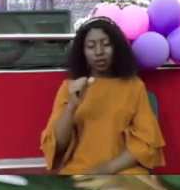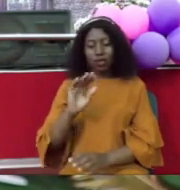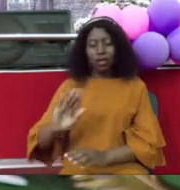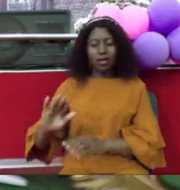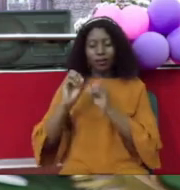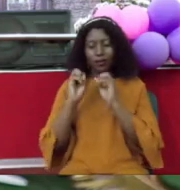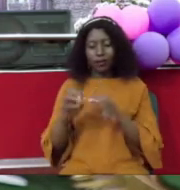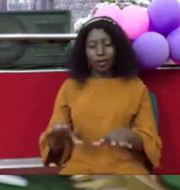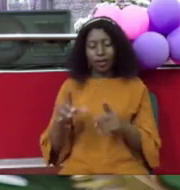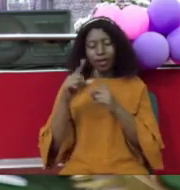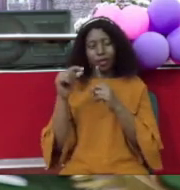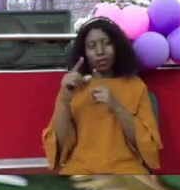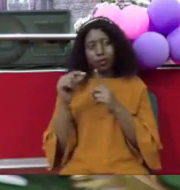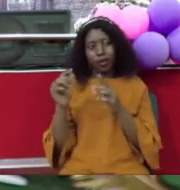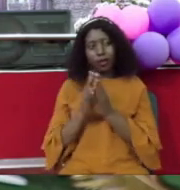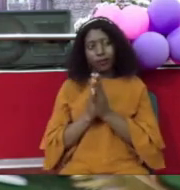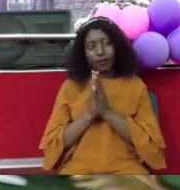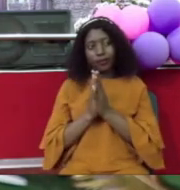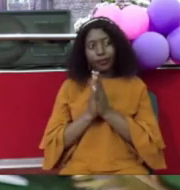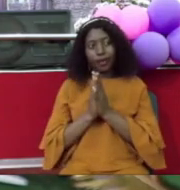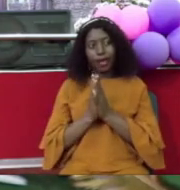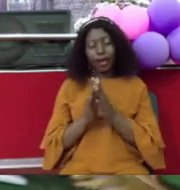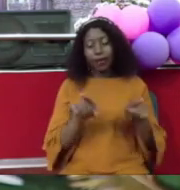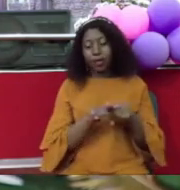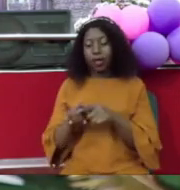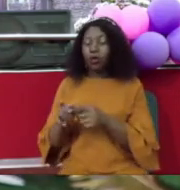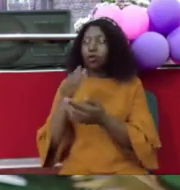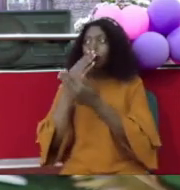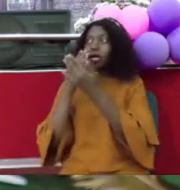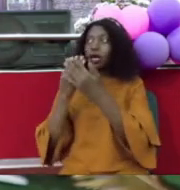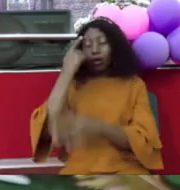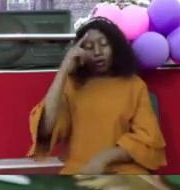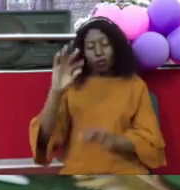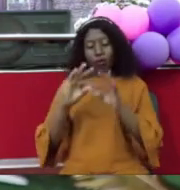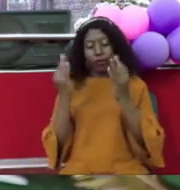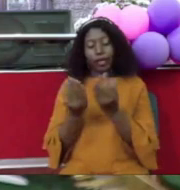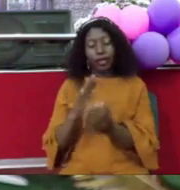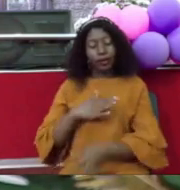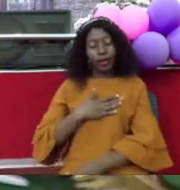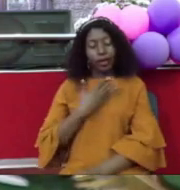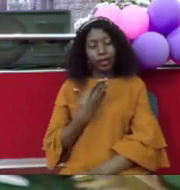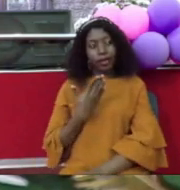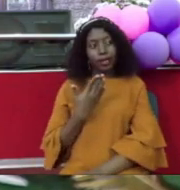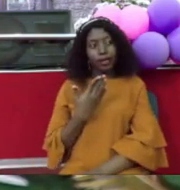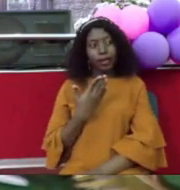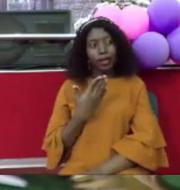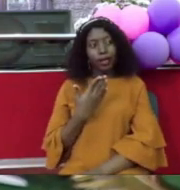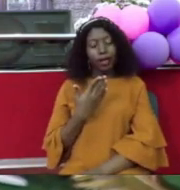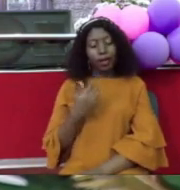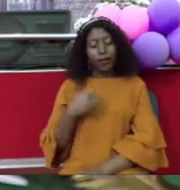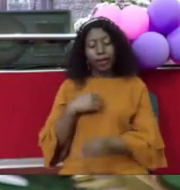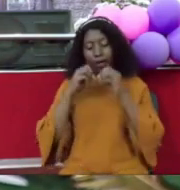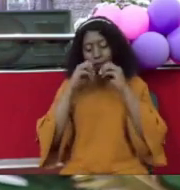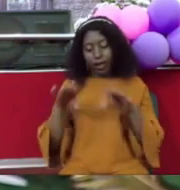haleti neno lake bure. I also want to thank God for my family. Nashukuru kwa sababu ya familia yangu. I'm blessed with